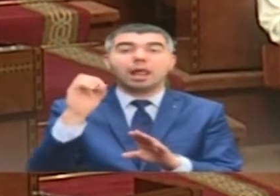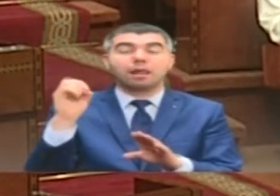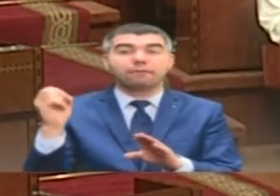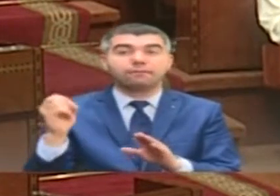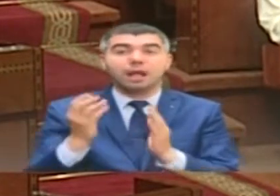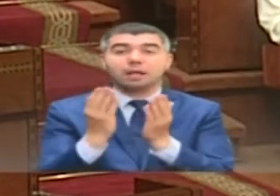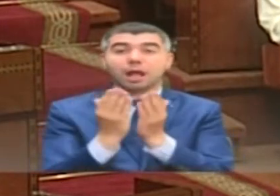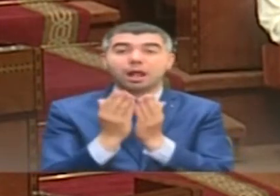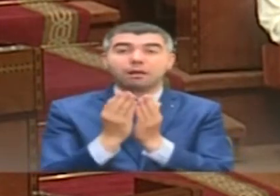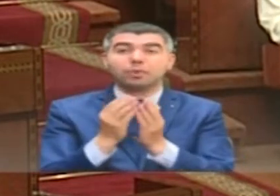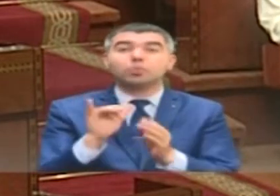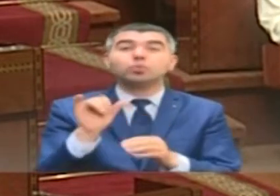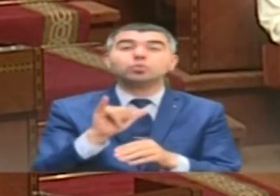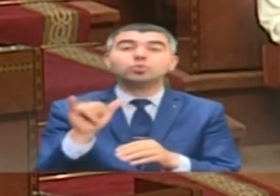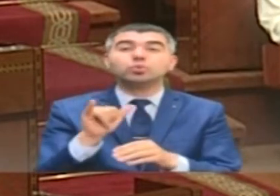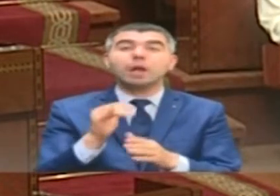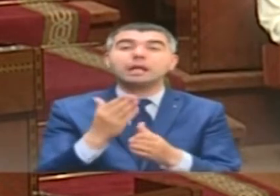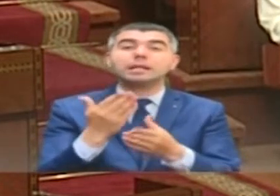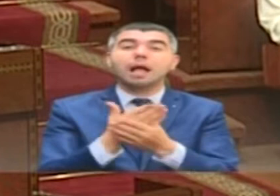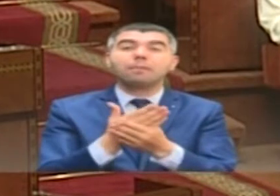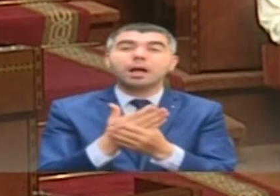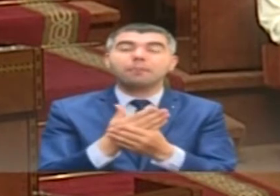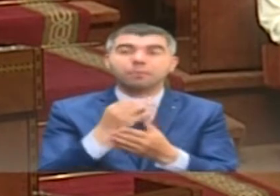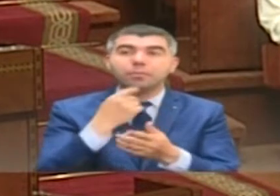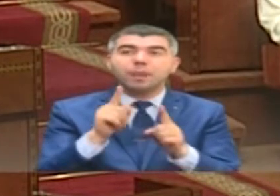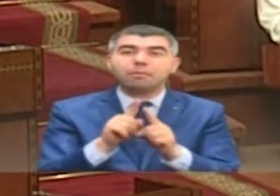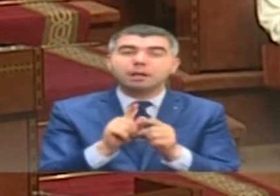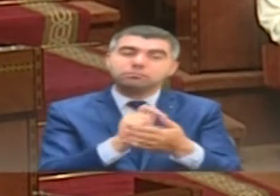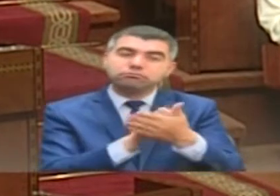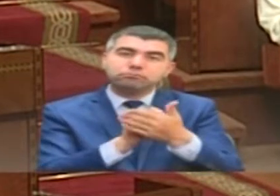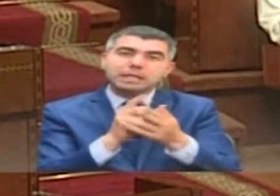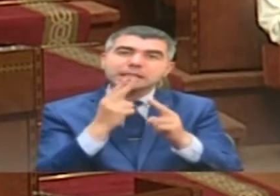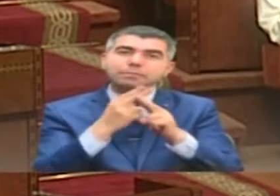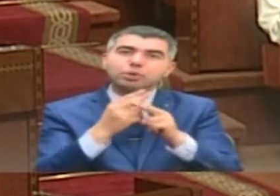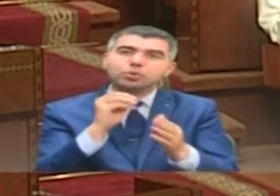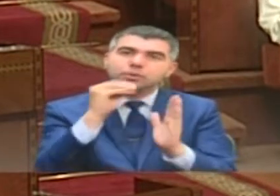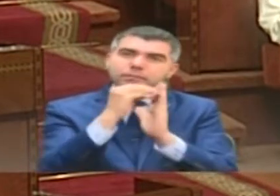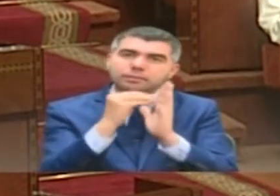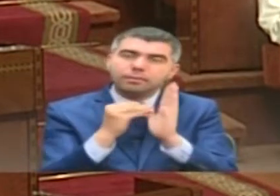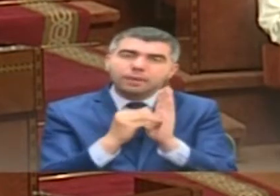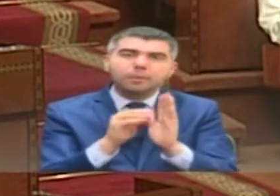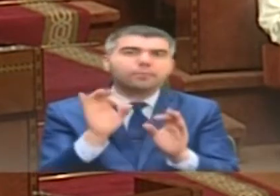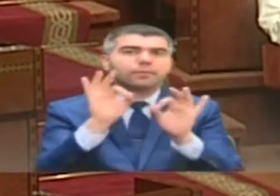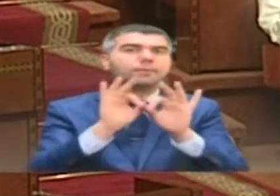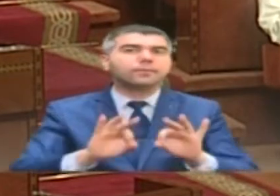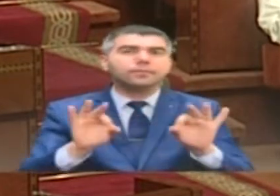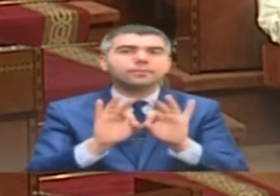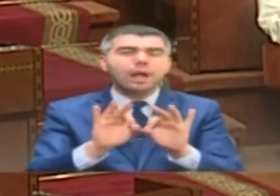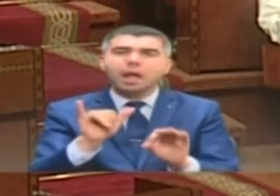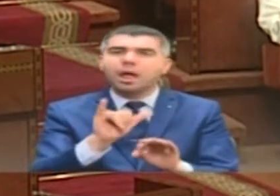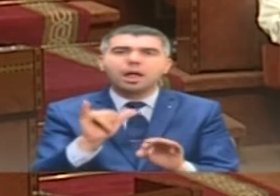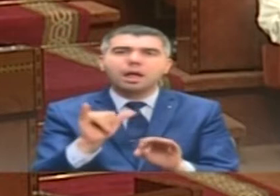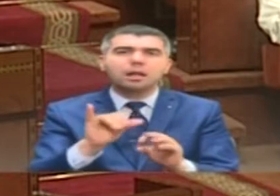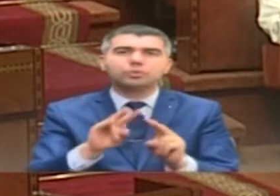تنتسالوا اشنا هي الاسباب الحقيقيه اللي جعلت الطلبه ما يتسجلوش في نظام التغطيه الصحيه. هذا تساؤل انا تنطرحه معك وتنطرحه